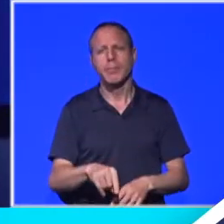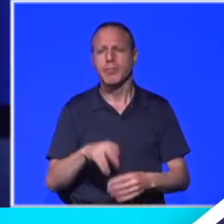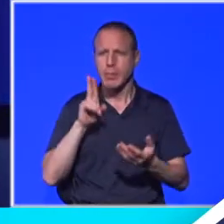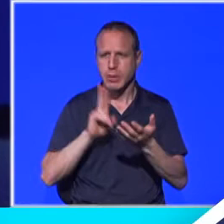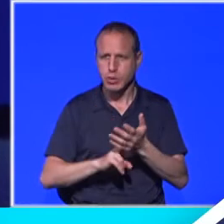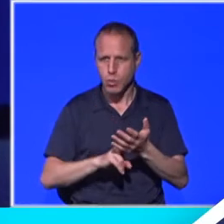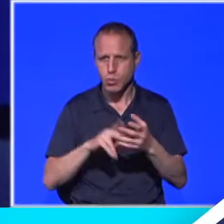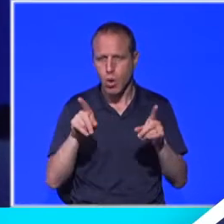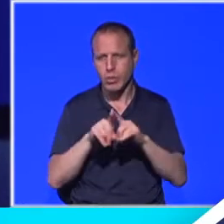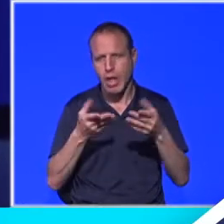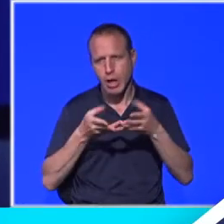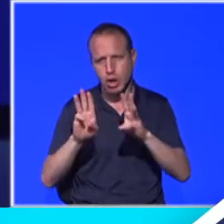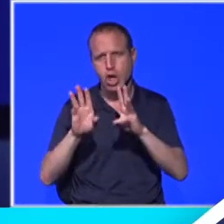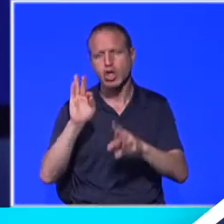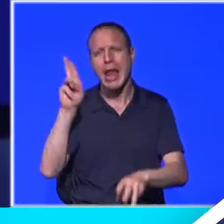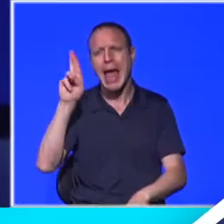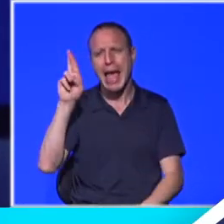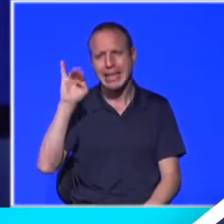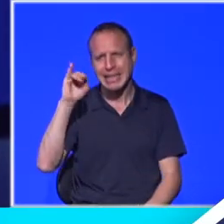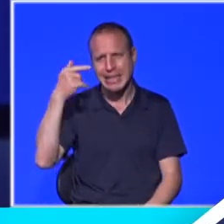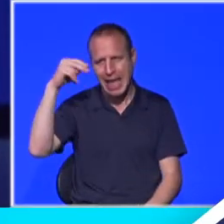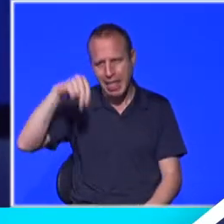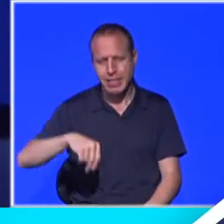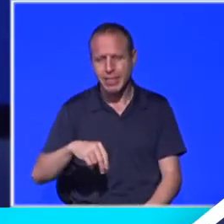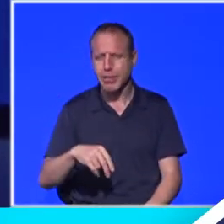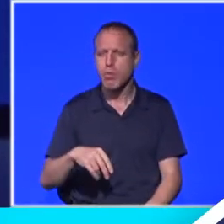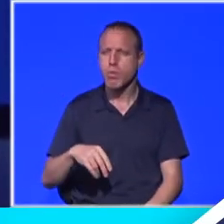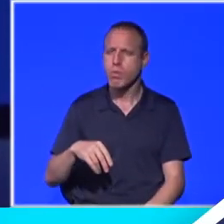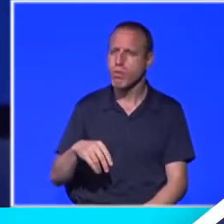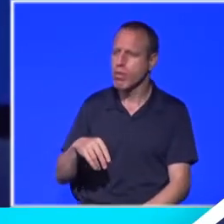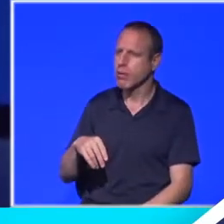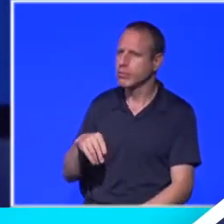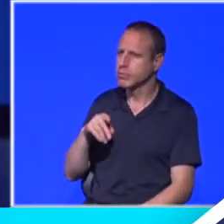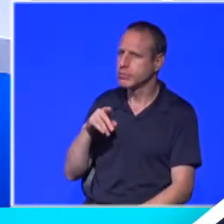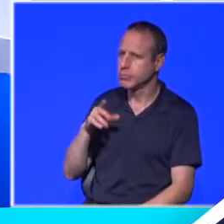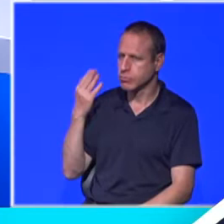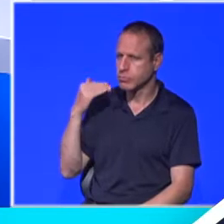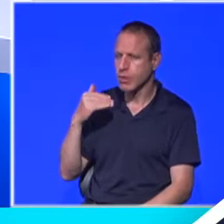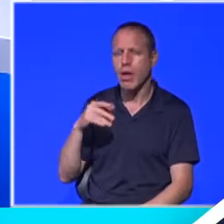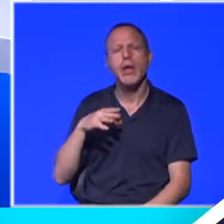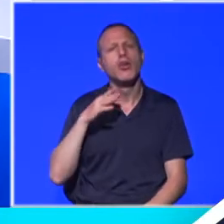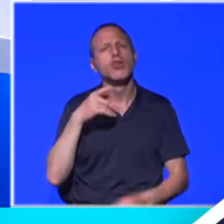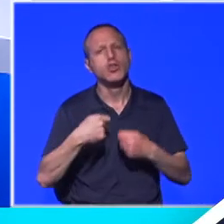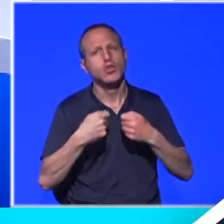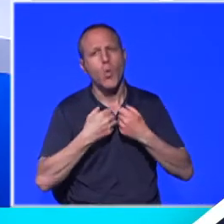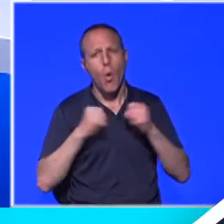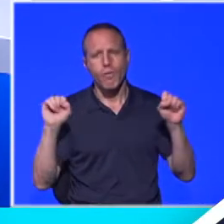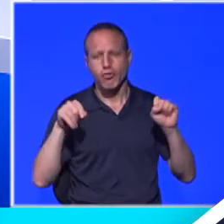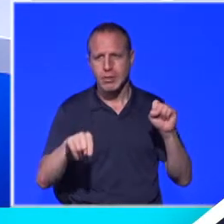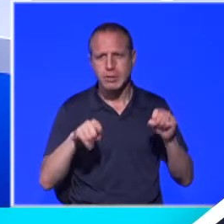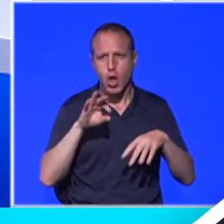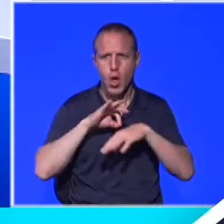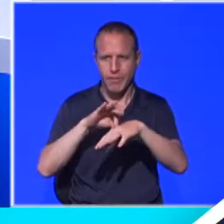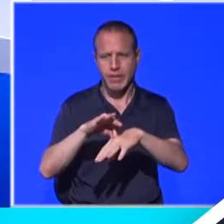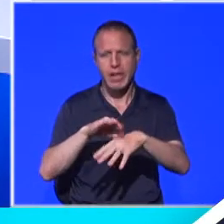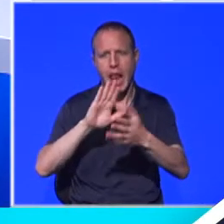בזכות אותה גישה של רייגן, בזכות אותה גישה שבעצם הפכה את ארצות הברית לשוק חופשי, והשוק החופשי הזה זה מה שהוביל, זה מה